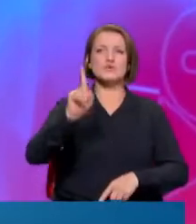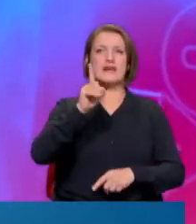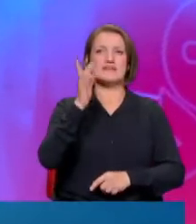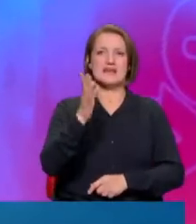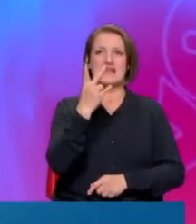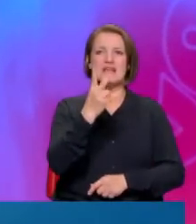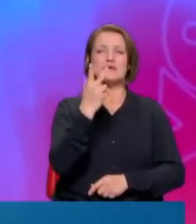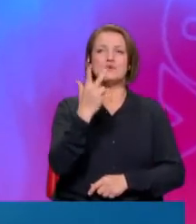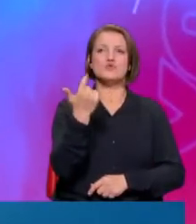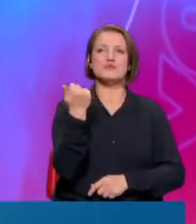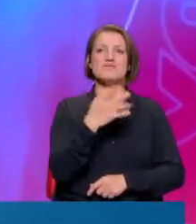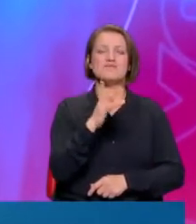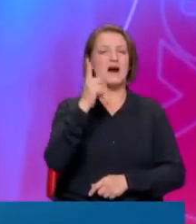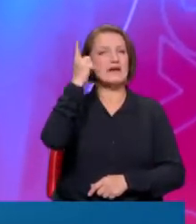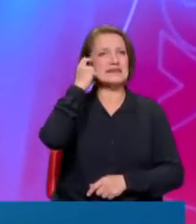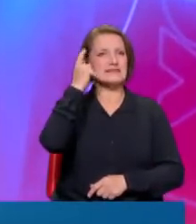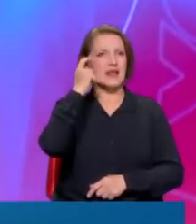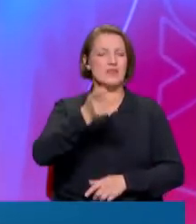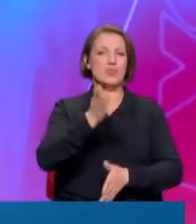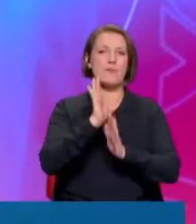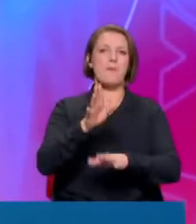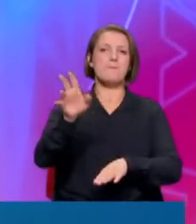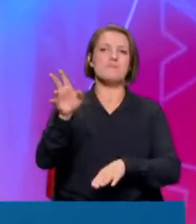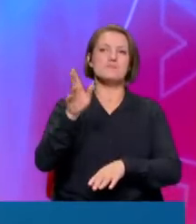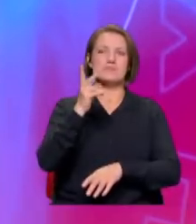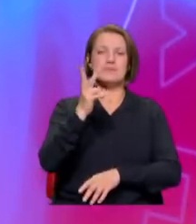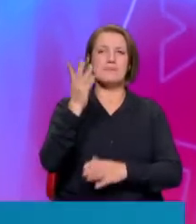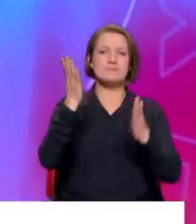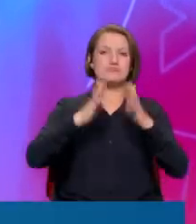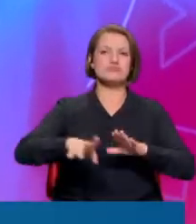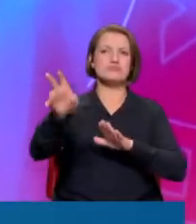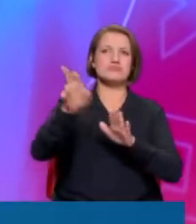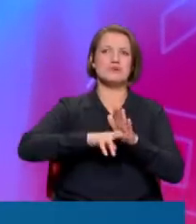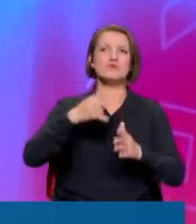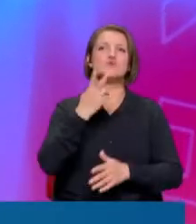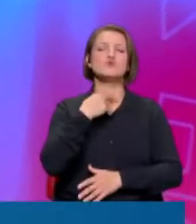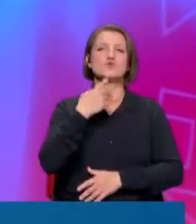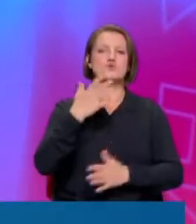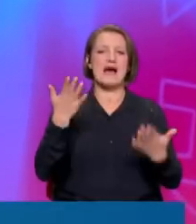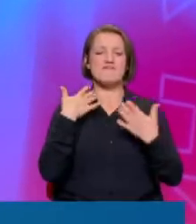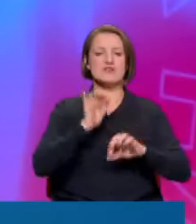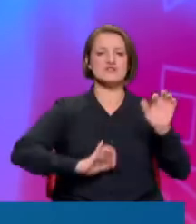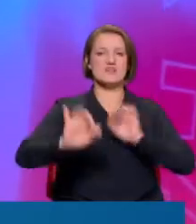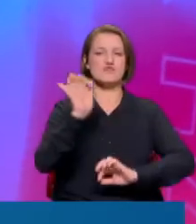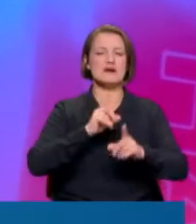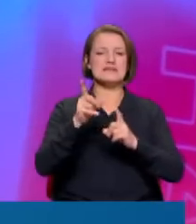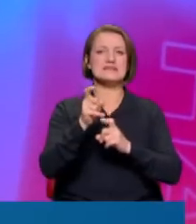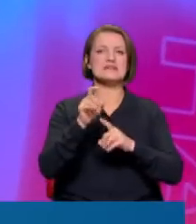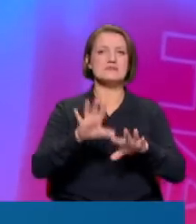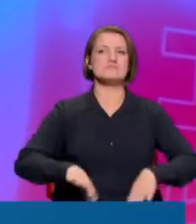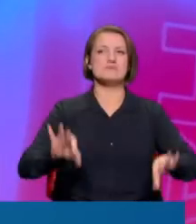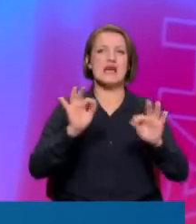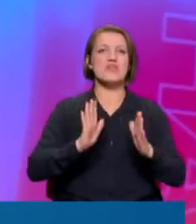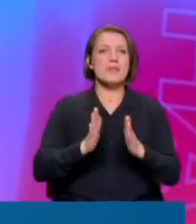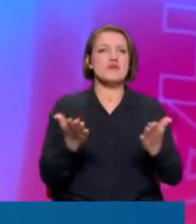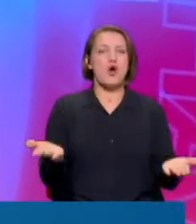İki ü kez İsrail tarafından sürekli bombalanıyor yerle bir ediliyor burada Rus hava savunma sistemleri var Rus silah sistemleri var hiç